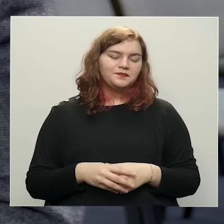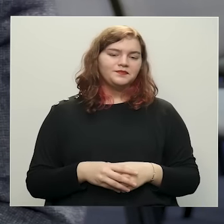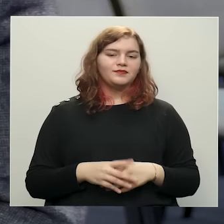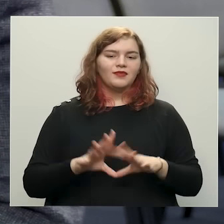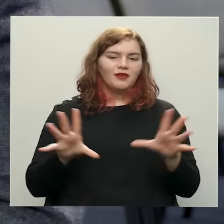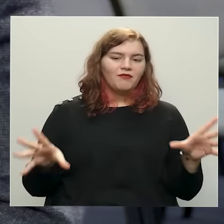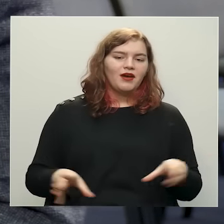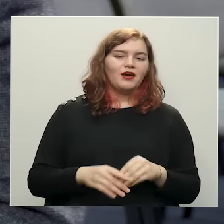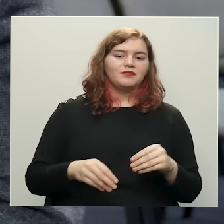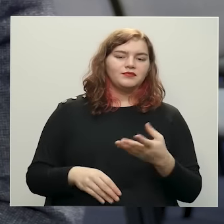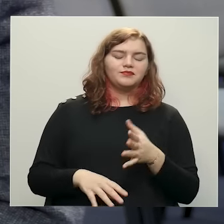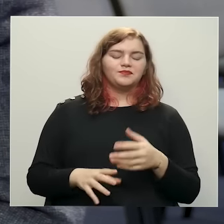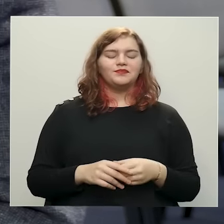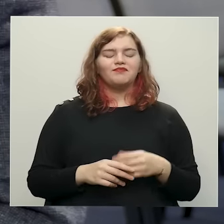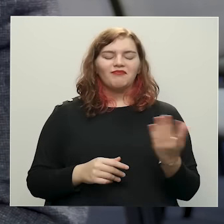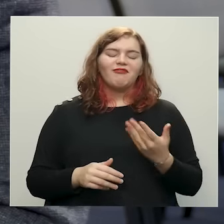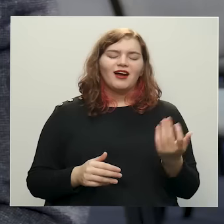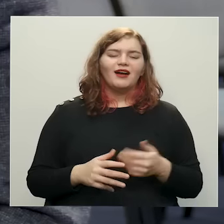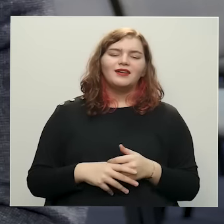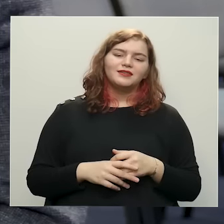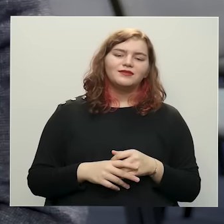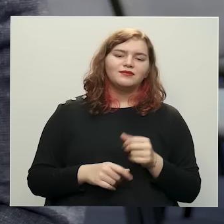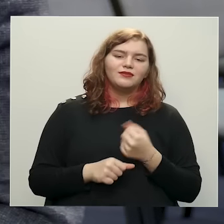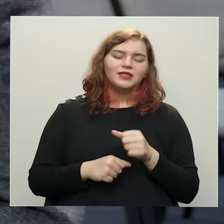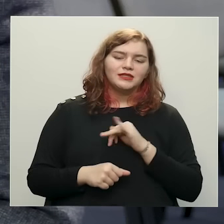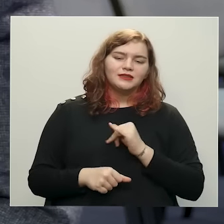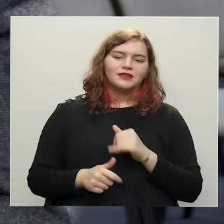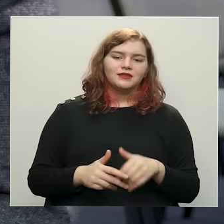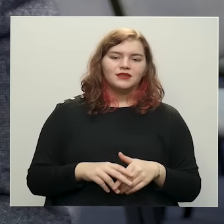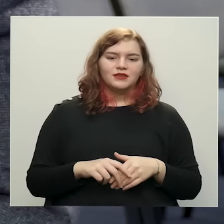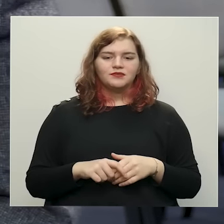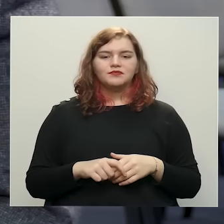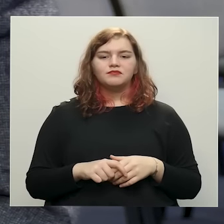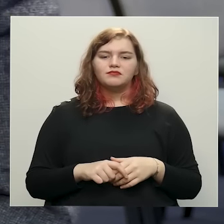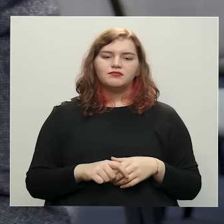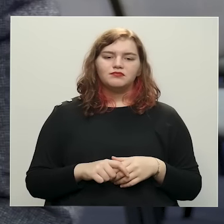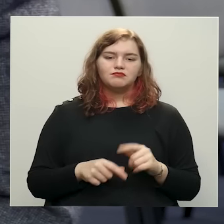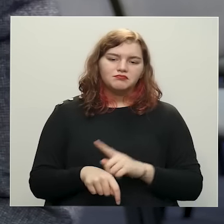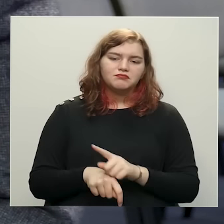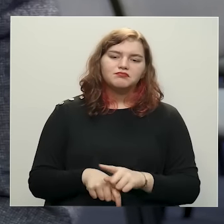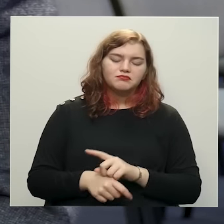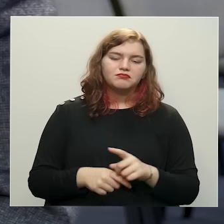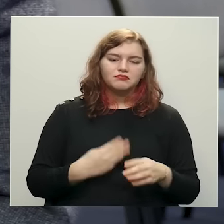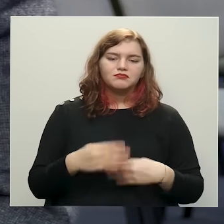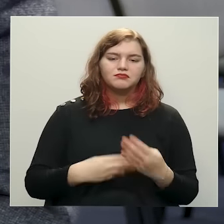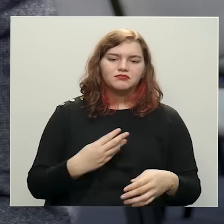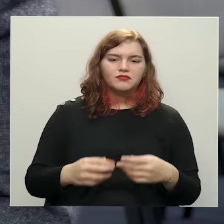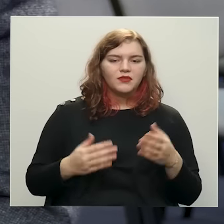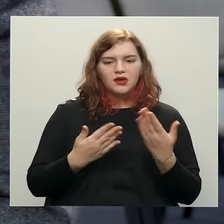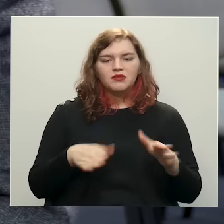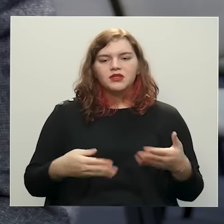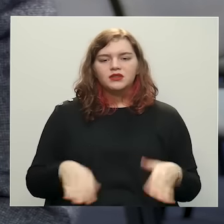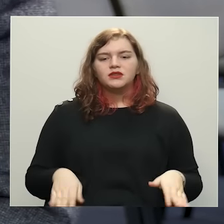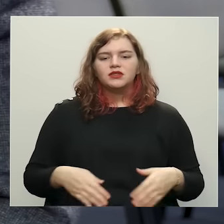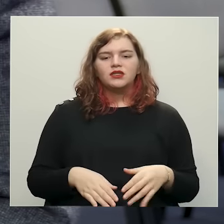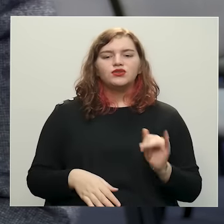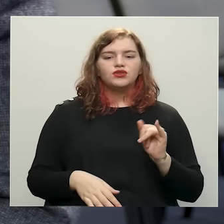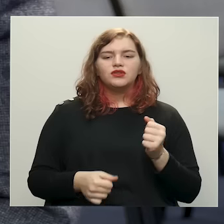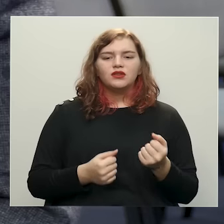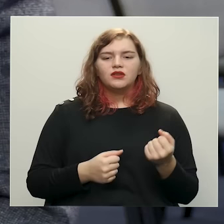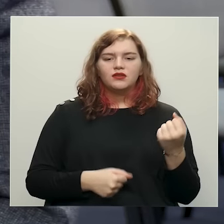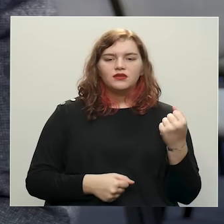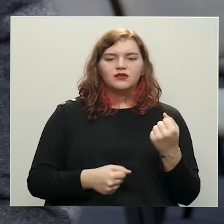cu familia, oglice și... A fost ceva foarte, foarte interesant. No, și acolo la Brădățel... Cel care lucra la